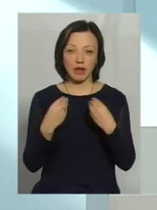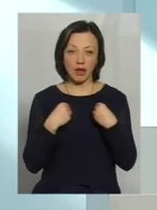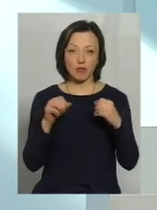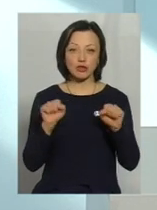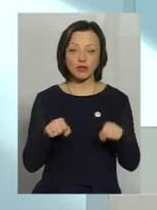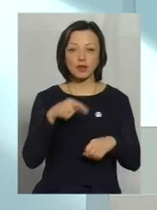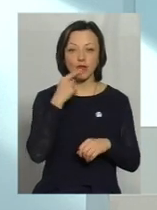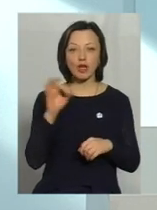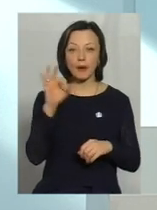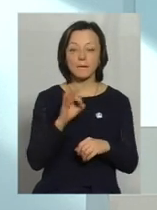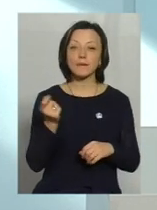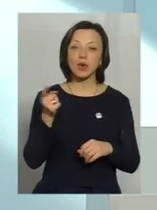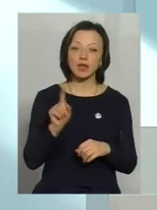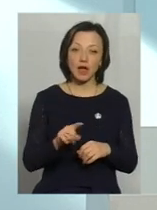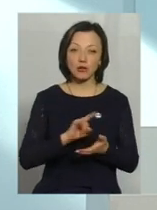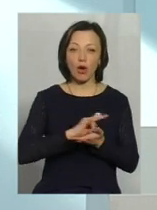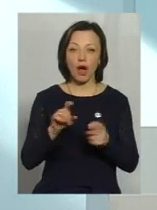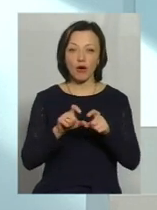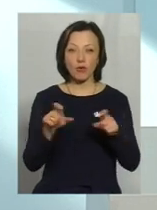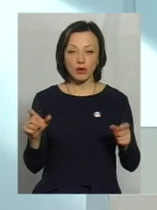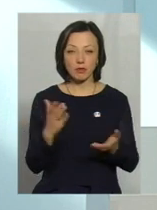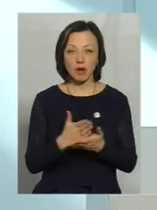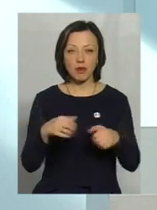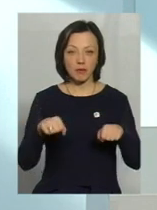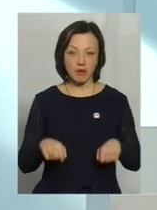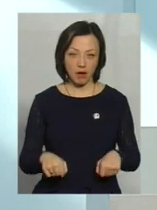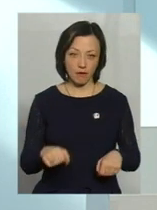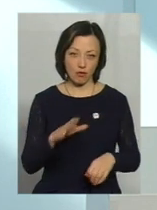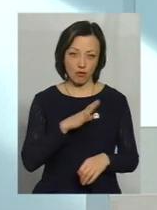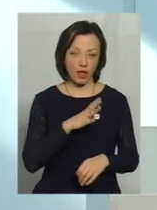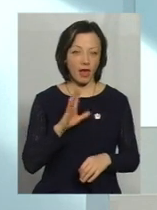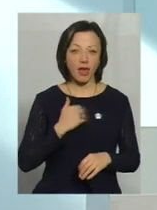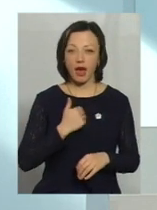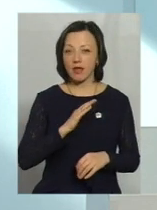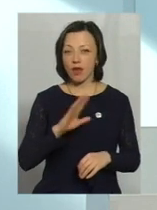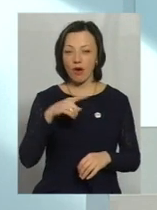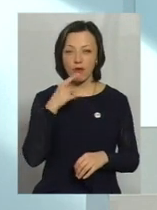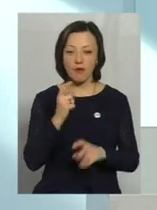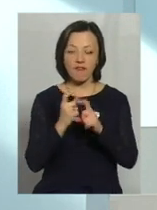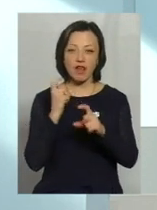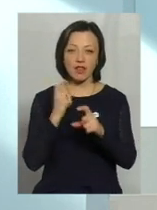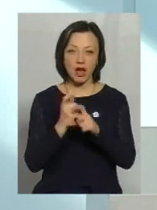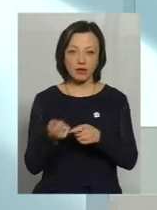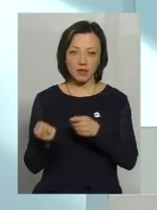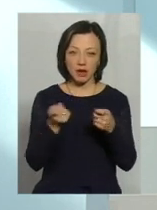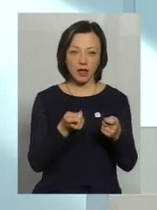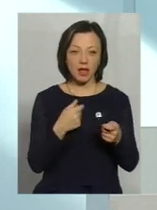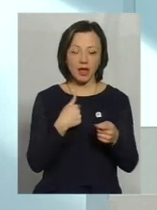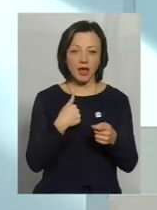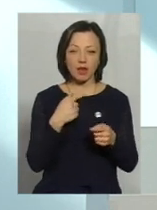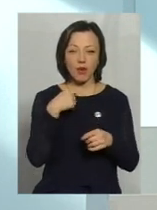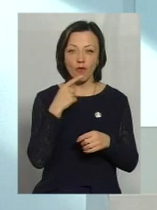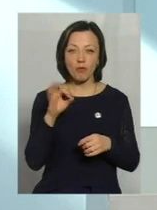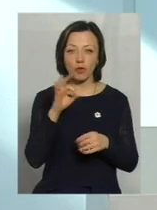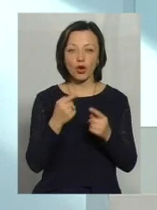можливість говорити про те, що аеропорт має право на життя. Я не говорю про вантажні перевезення, я не готовлю по